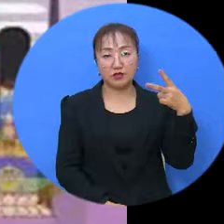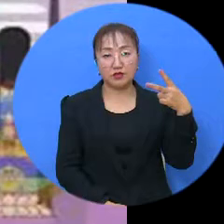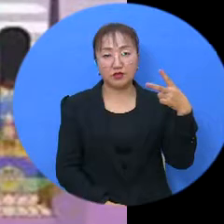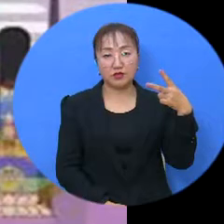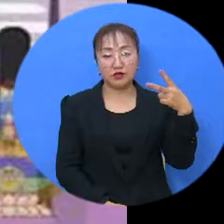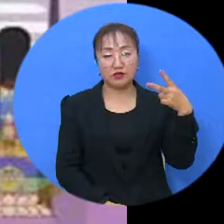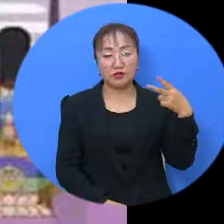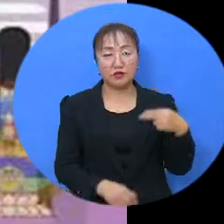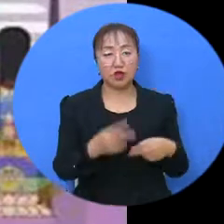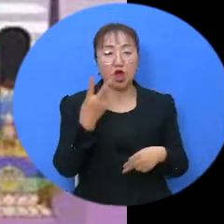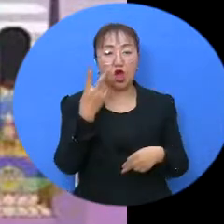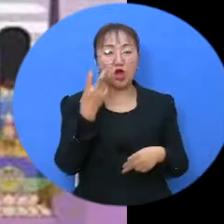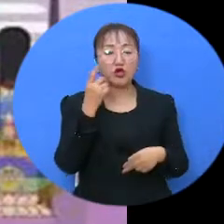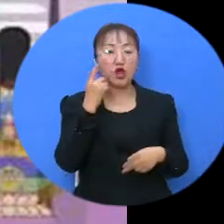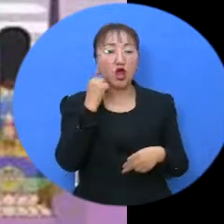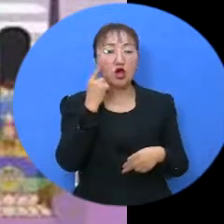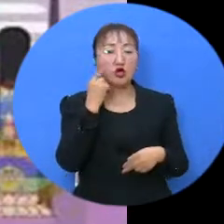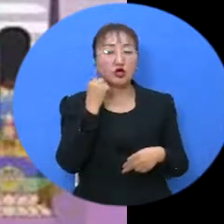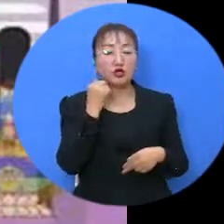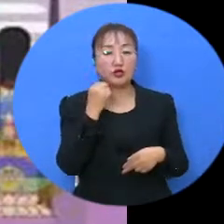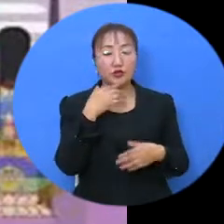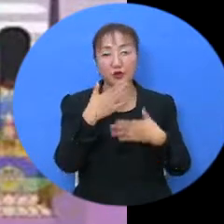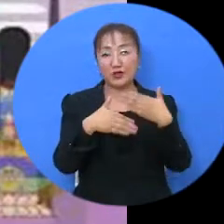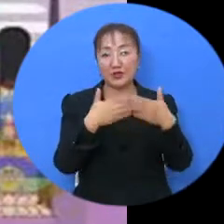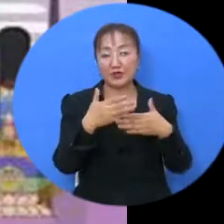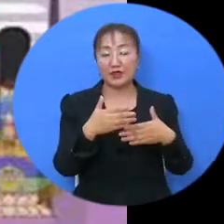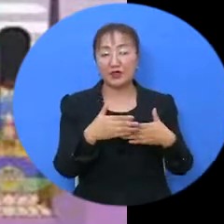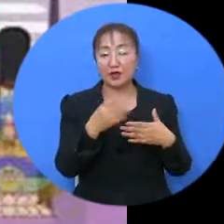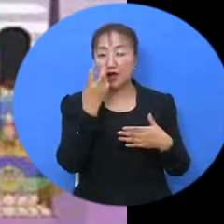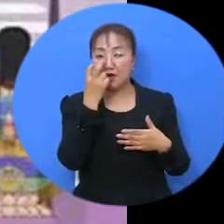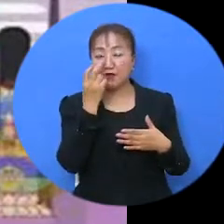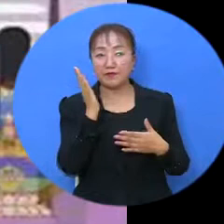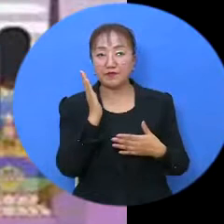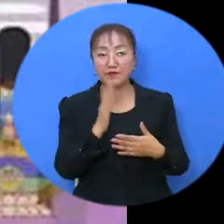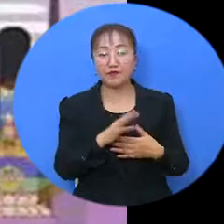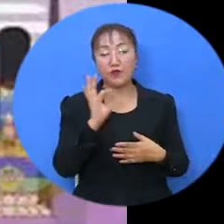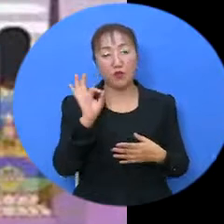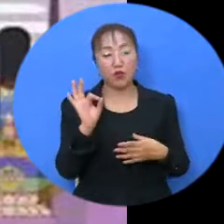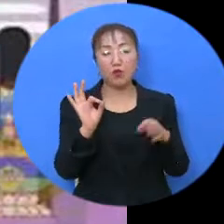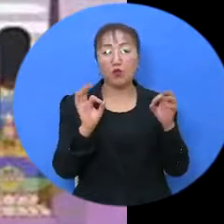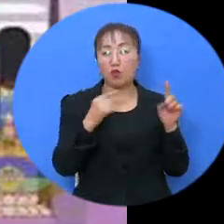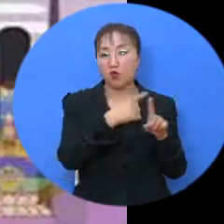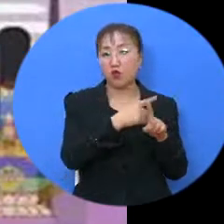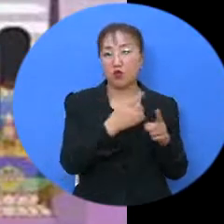2 номертэй 2 охины үйлдлийг ажиглаарай хүүхдүүд ээ. За зүв үү буруу юу?